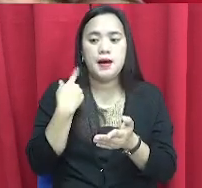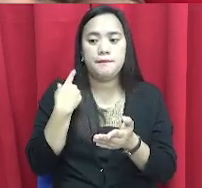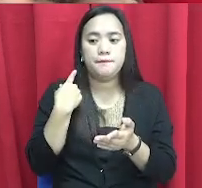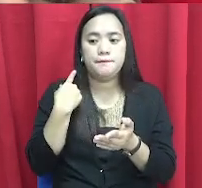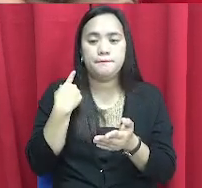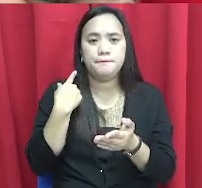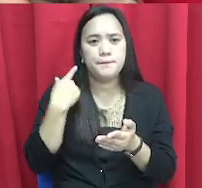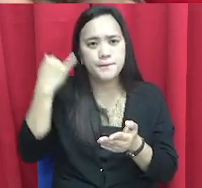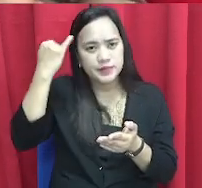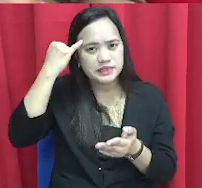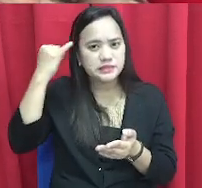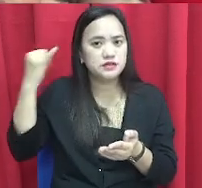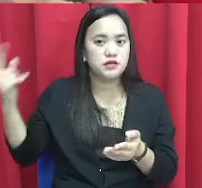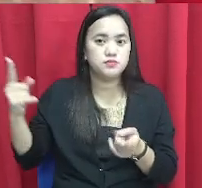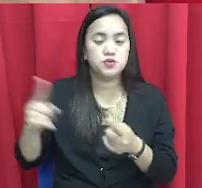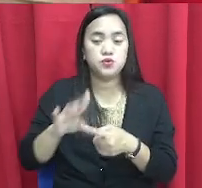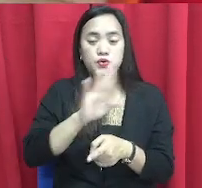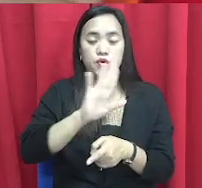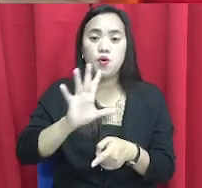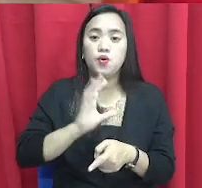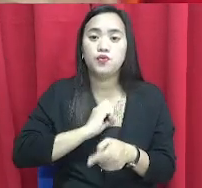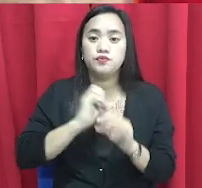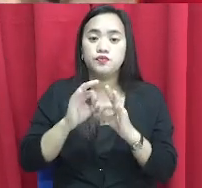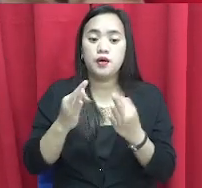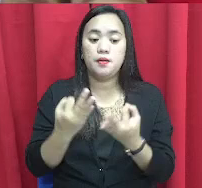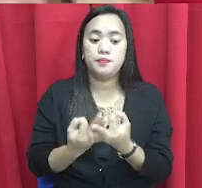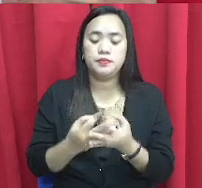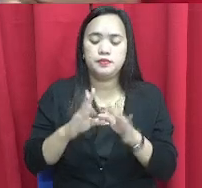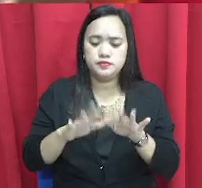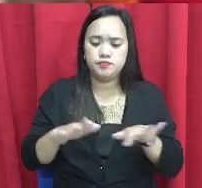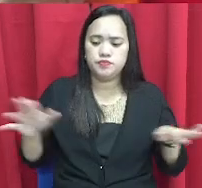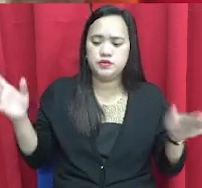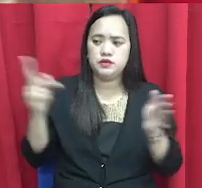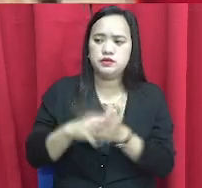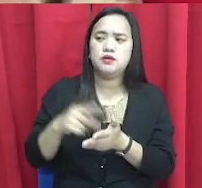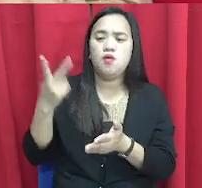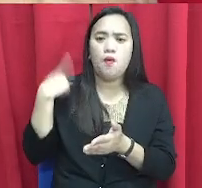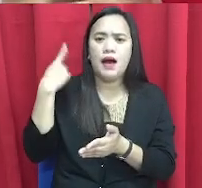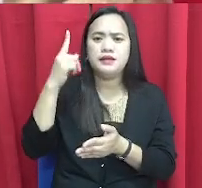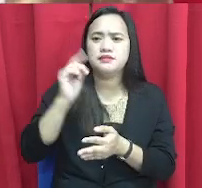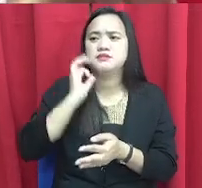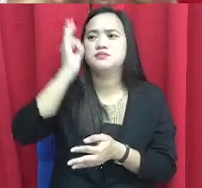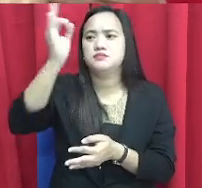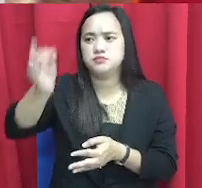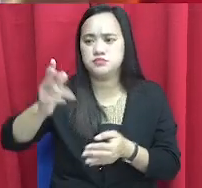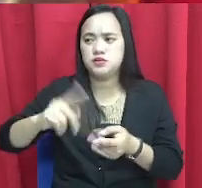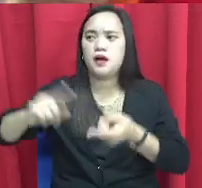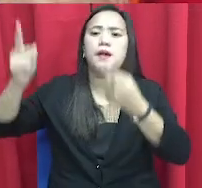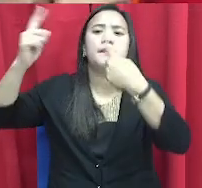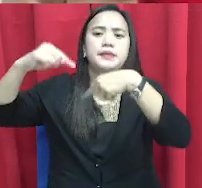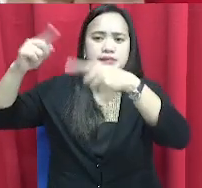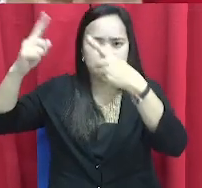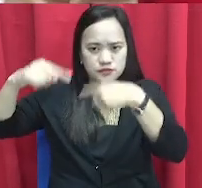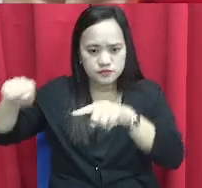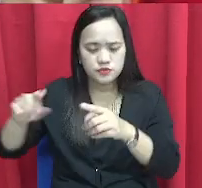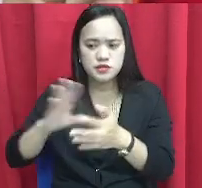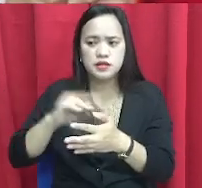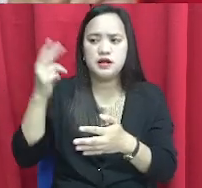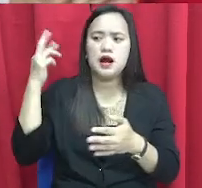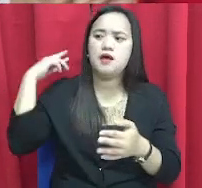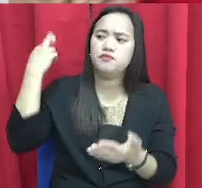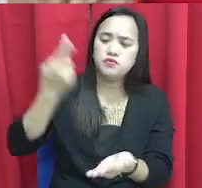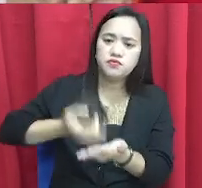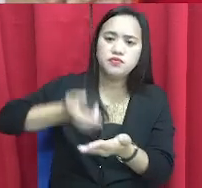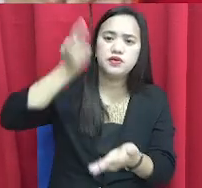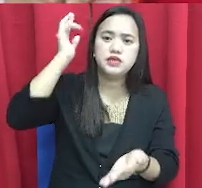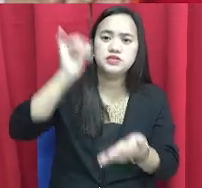pangarap sa ating pamilya right sa ating mga anak gusto natin na maging successful sila maabot nilang ganito maabot nilang ganyan na balang